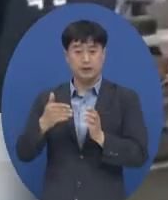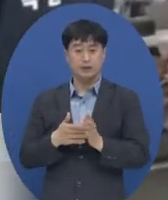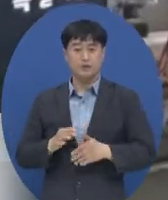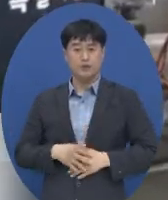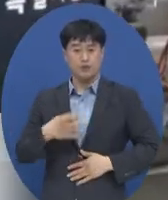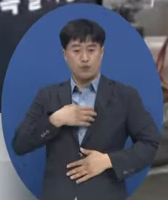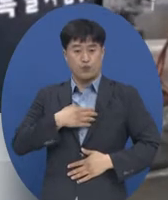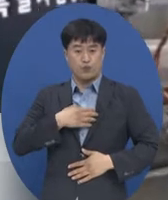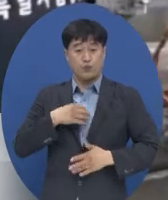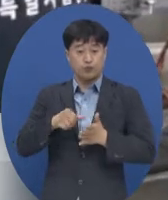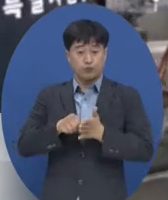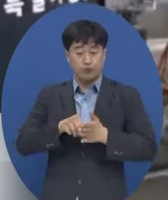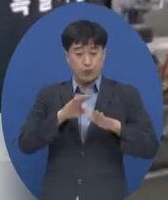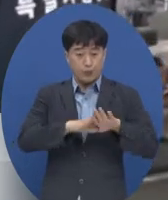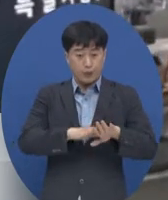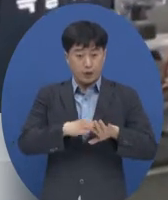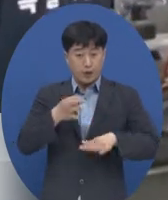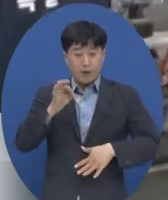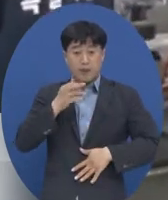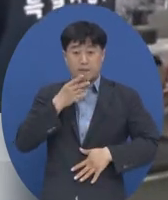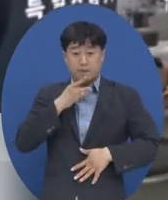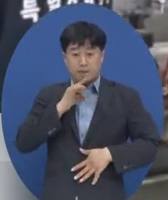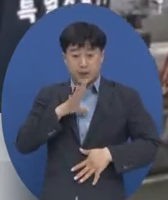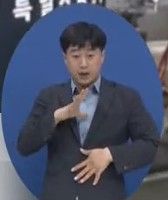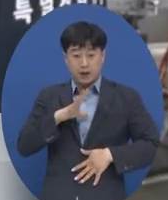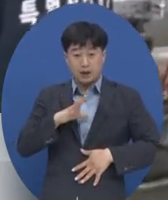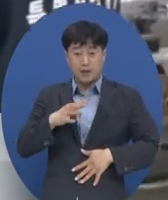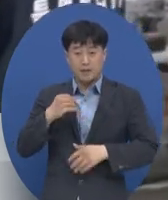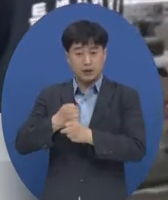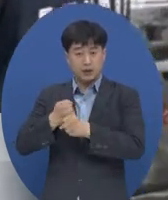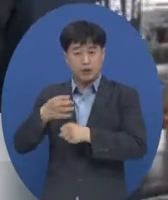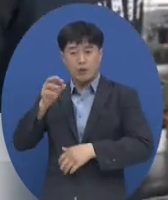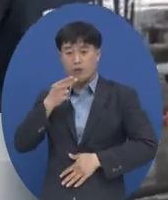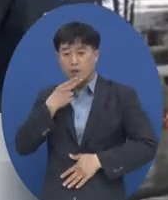걸 제조하는 저 품을 안 맞습니다.